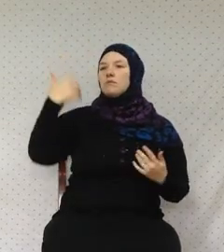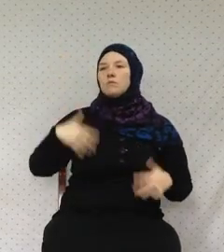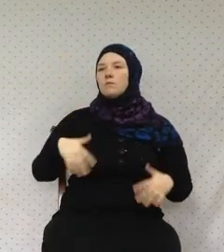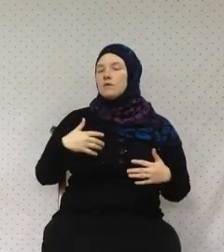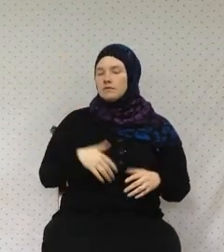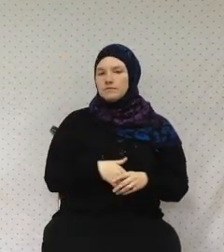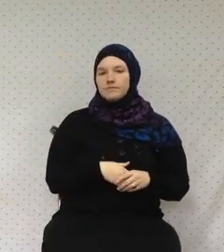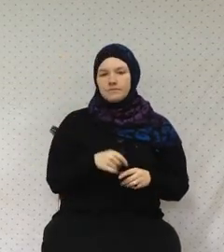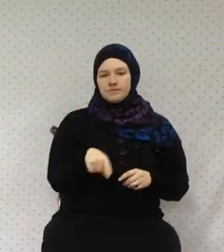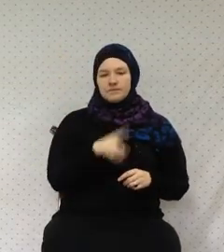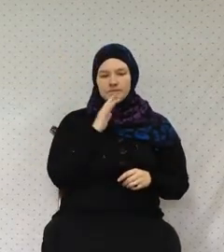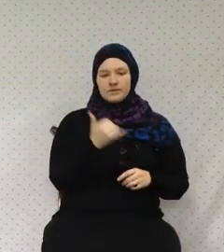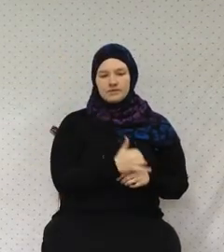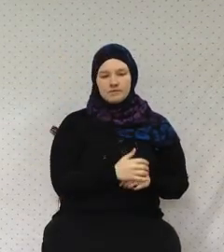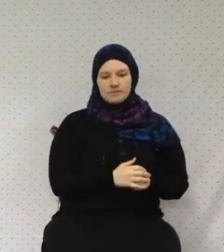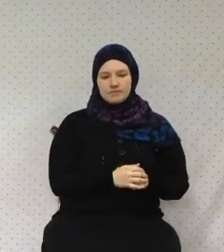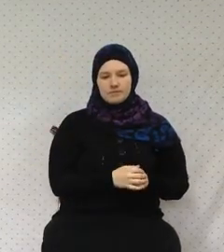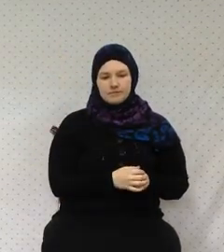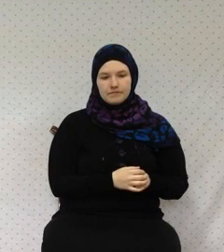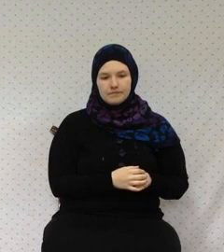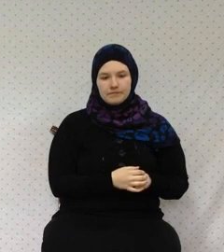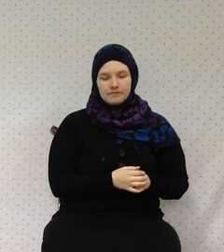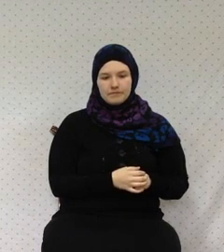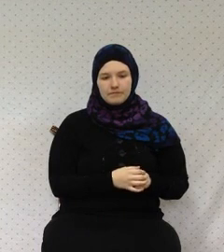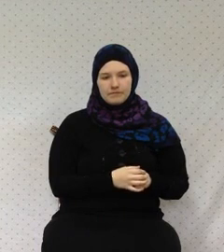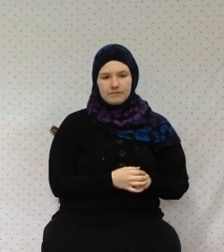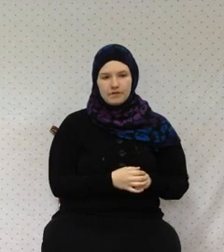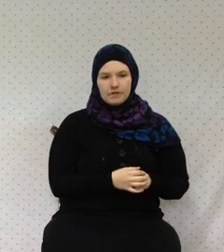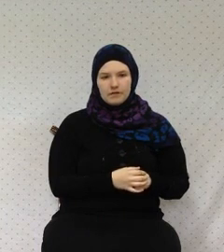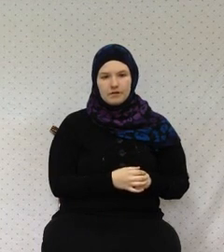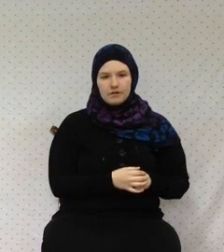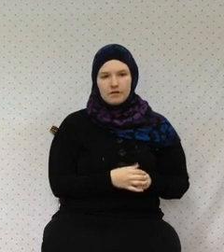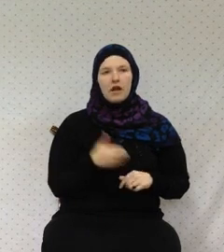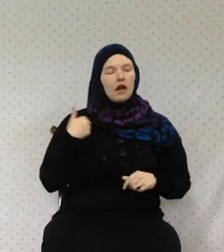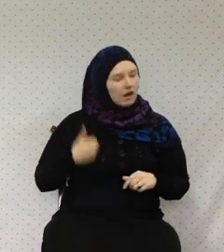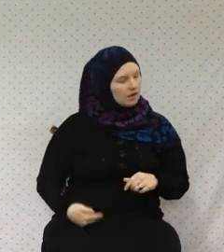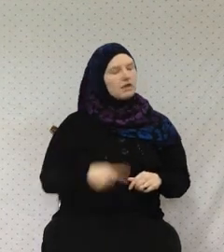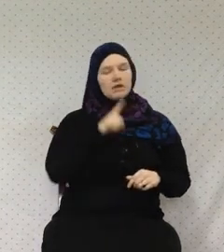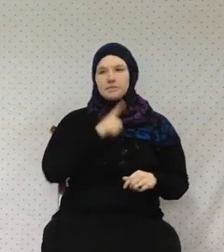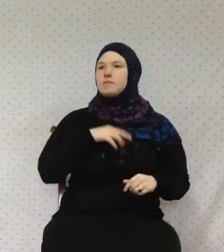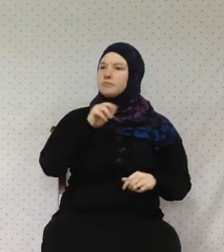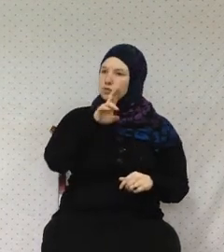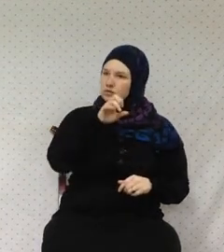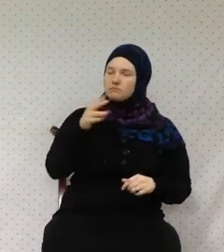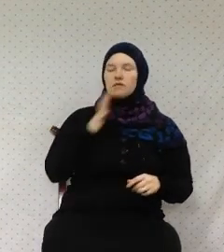بَنُو إِسْرَائِيلِ وَأَنَا مِنَ الْمُؤْمِنِينَ. I am a Muslim, I